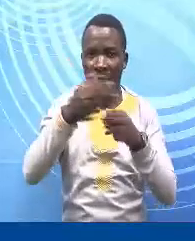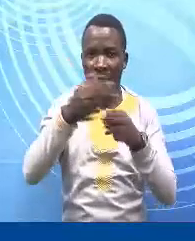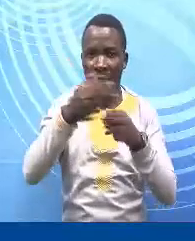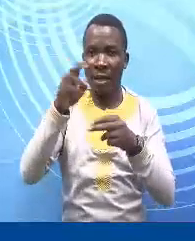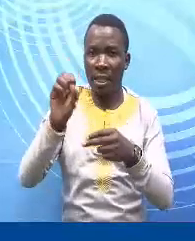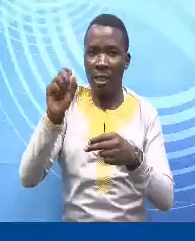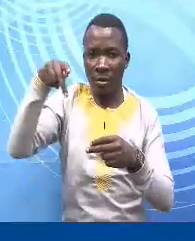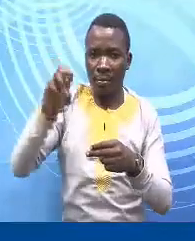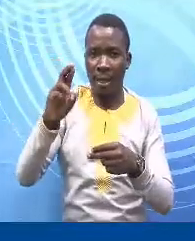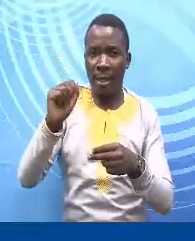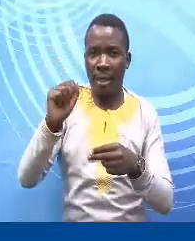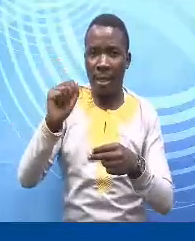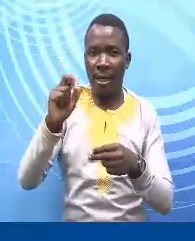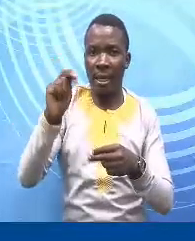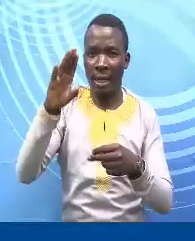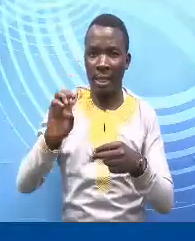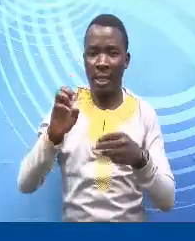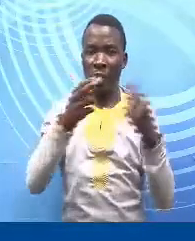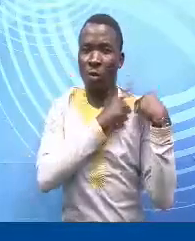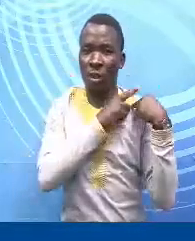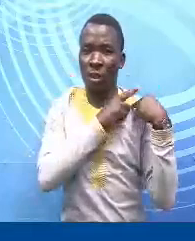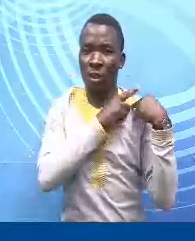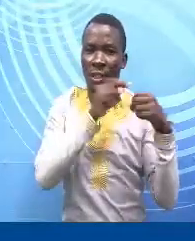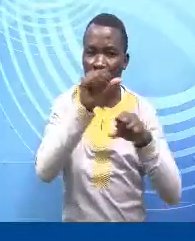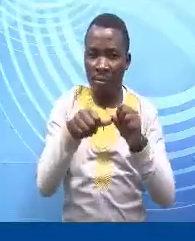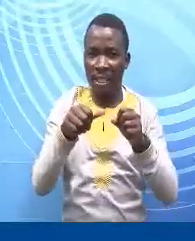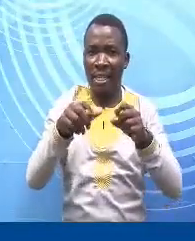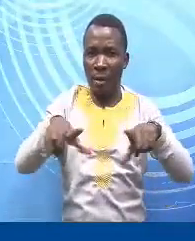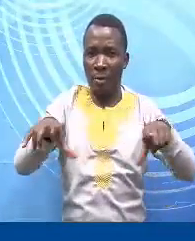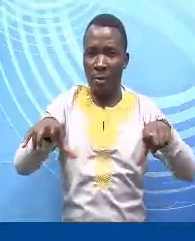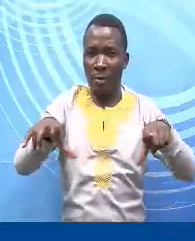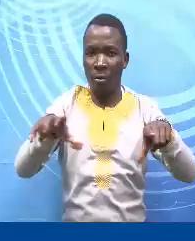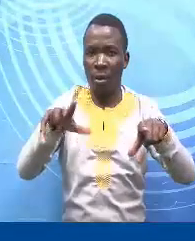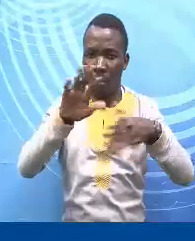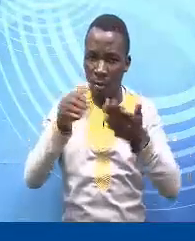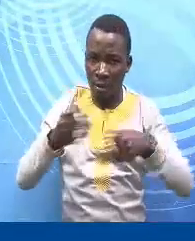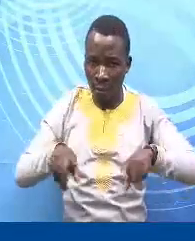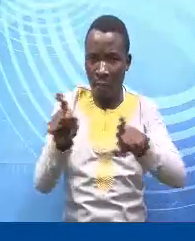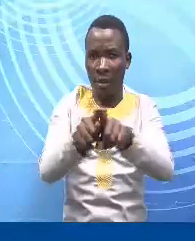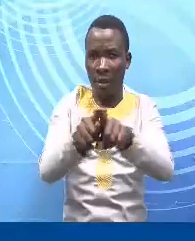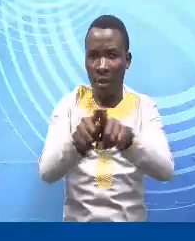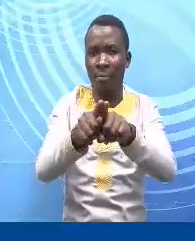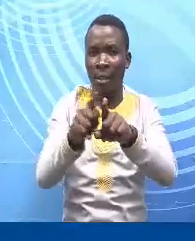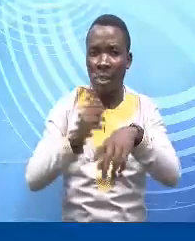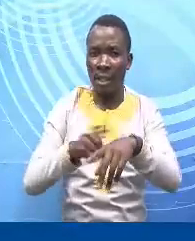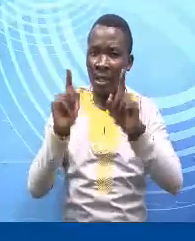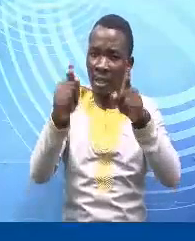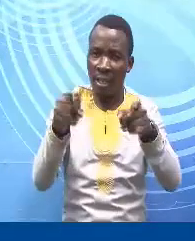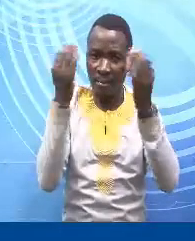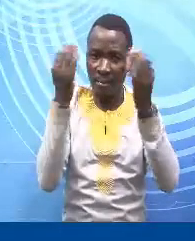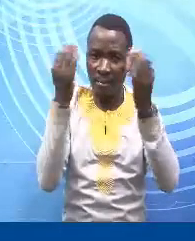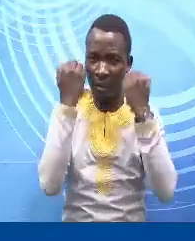nushinzwe iby'ubutaka abo bose bavukana na bariya iyo ngiye rero mu rukiko ngiye gutangaho